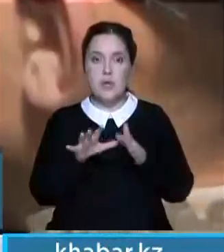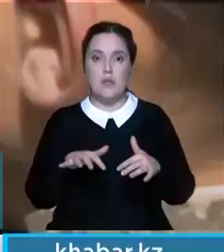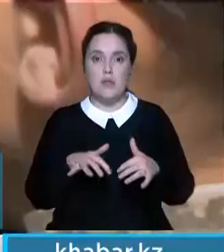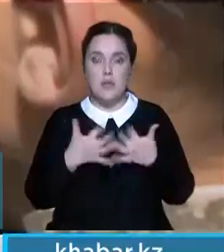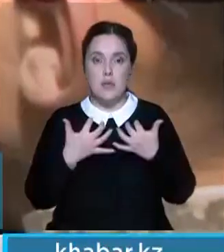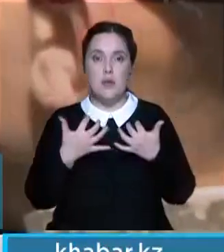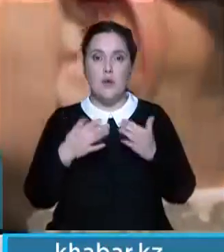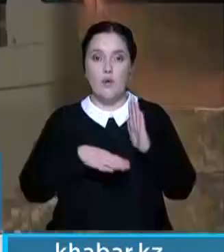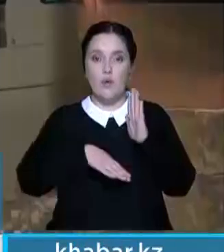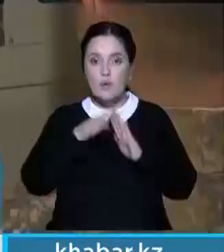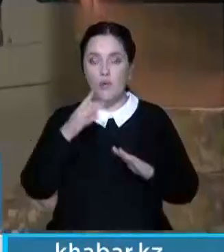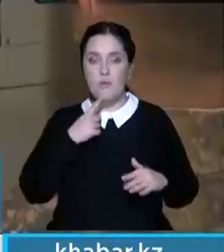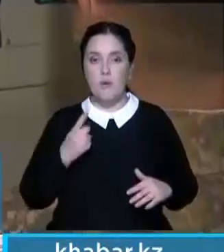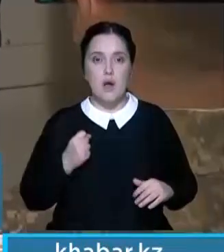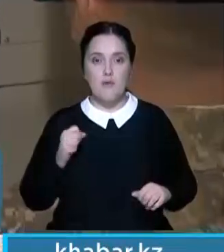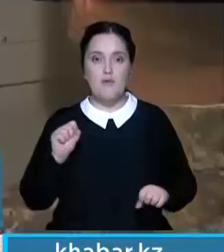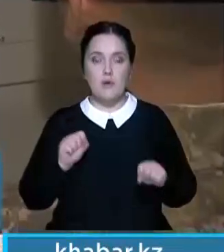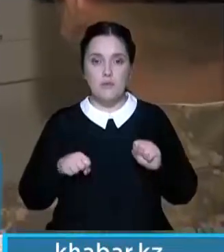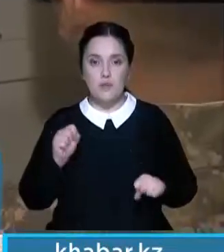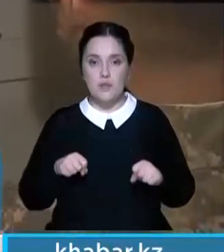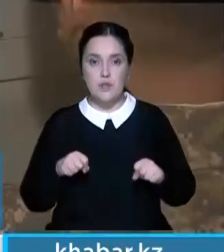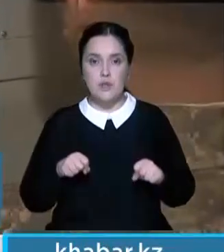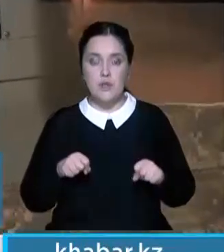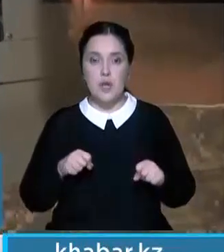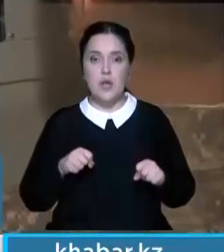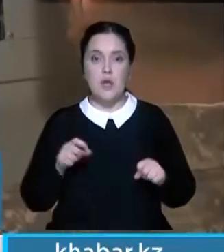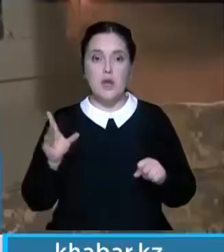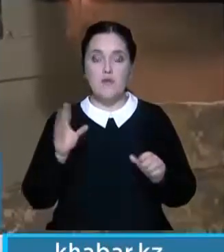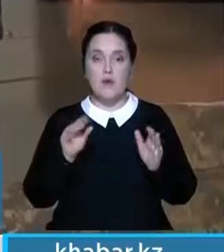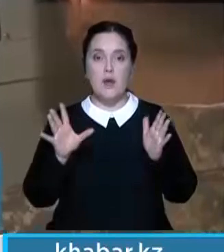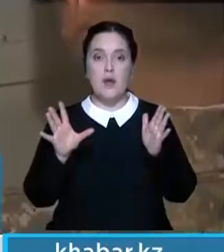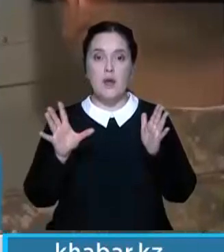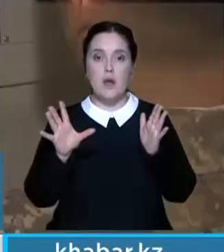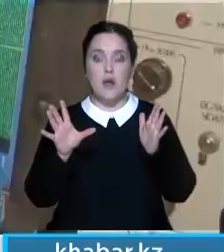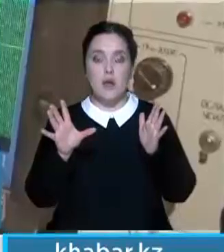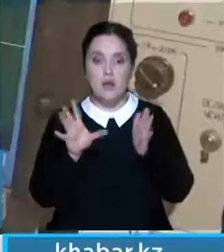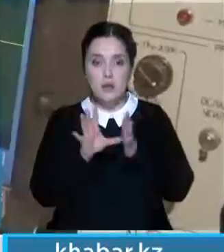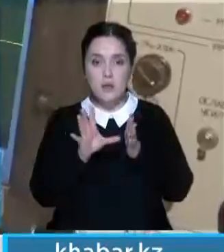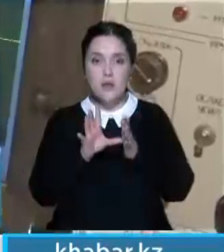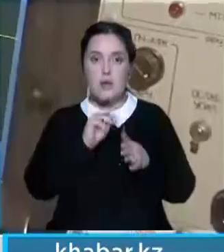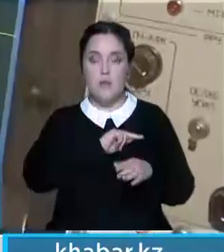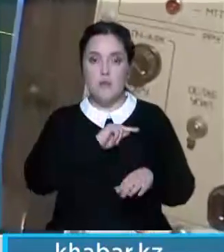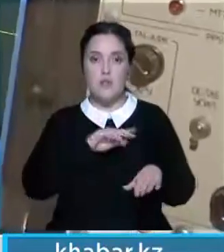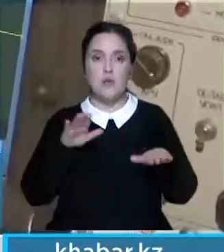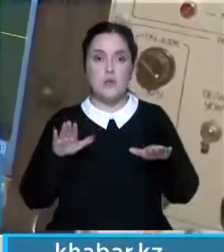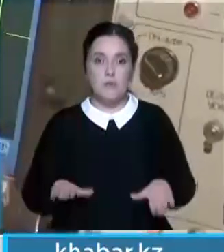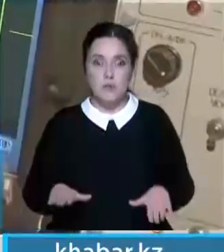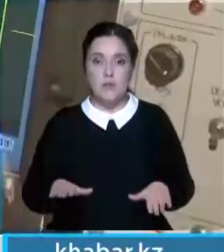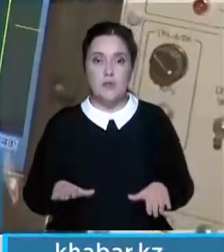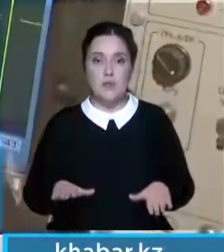позволило значительно улучшить боевые возможности системы. Вся радиоэлектронная часть получила защиту от помех. Рабочие места боевого расчета